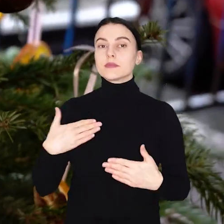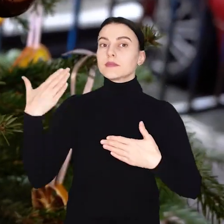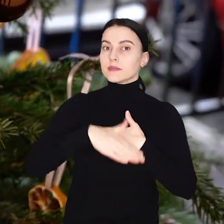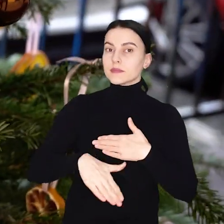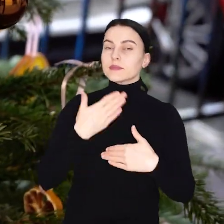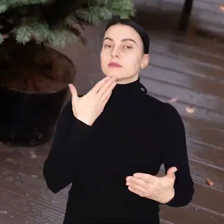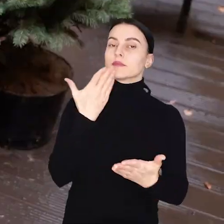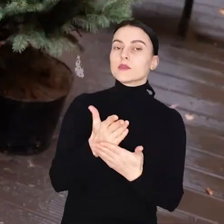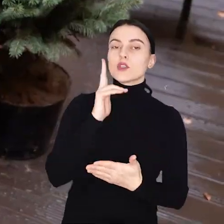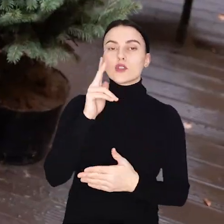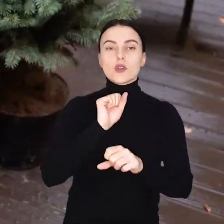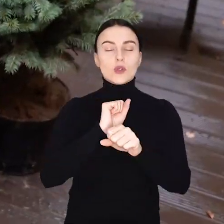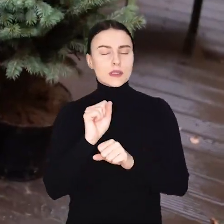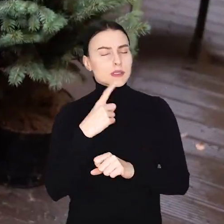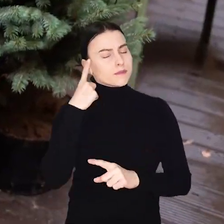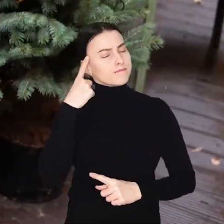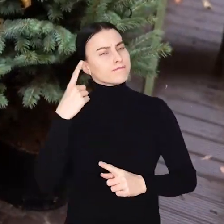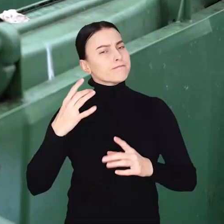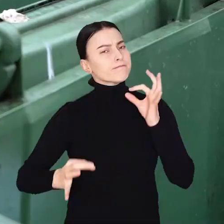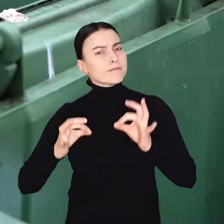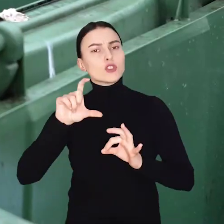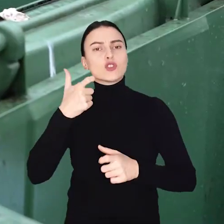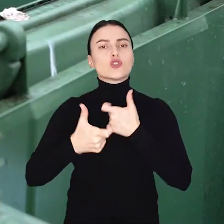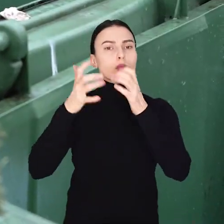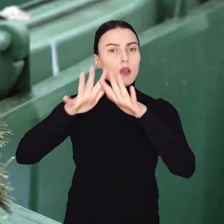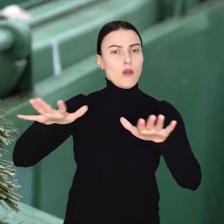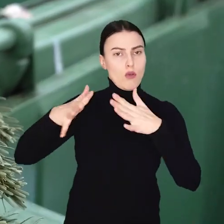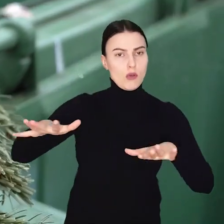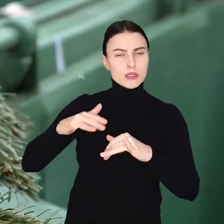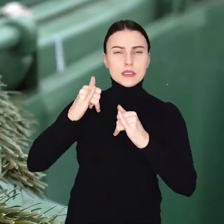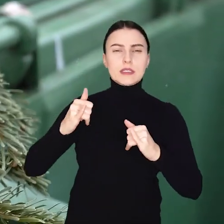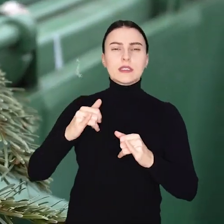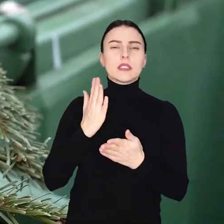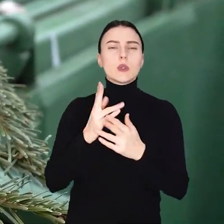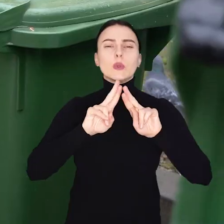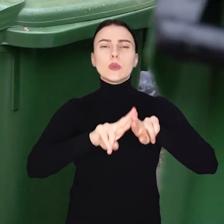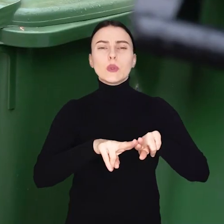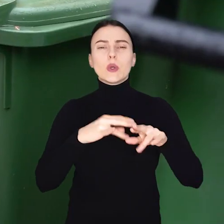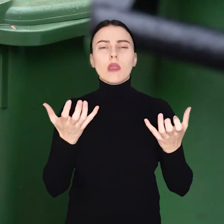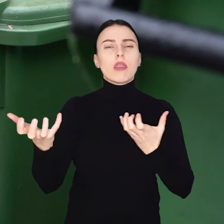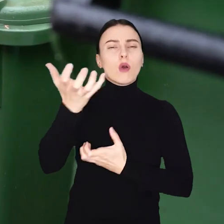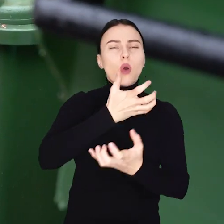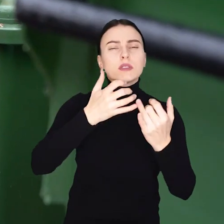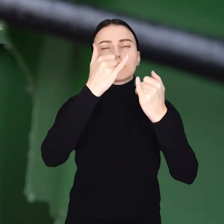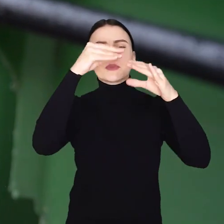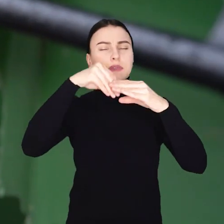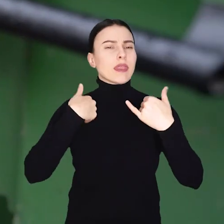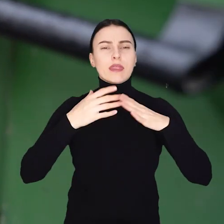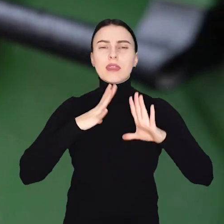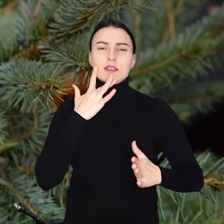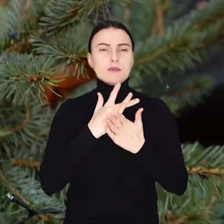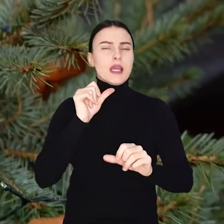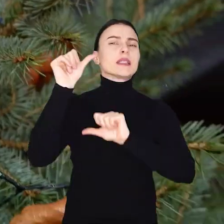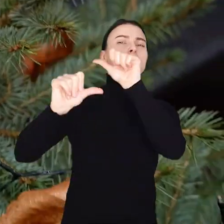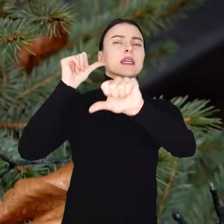Na koniec podpowiedź dla tych, którzy zastanawiają się, co zrobić z choinką i innymi świątecznymi ozdobami, których nie zamierzamy już